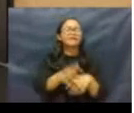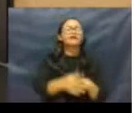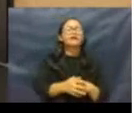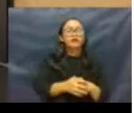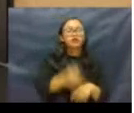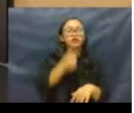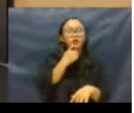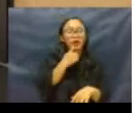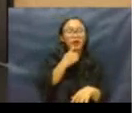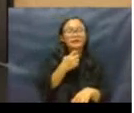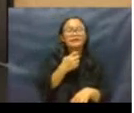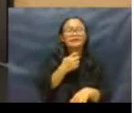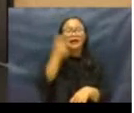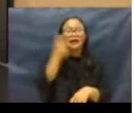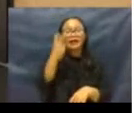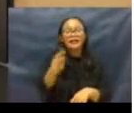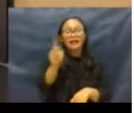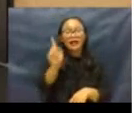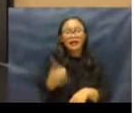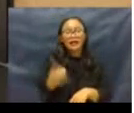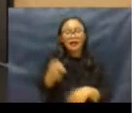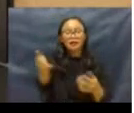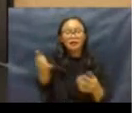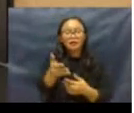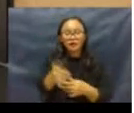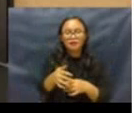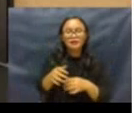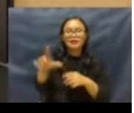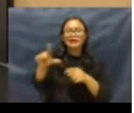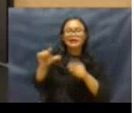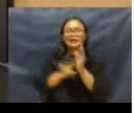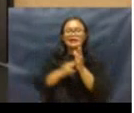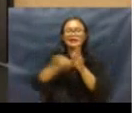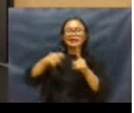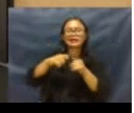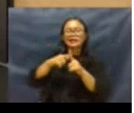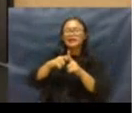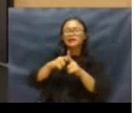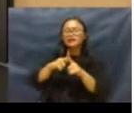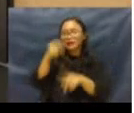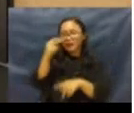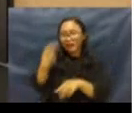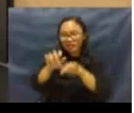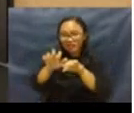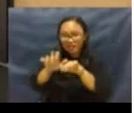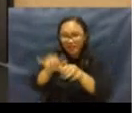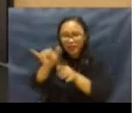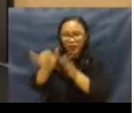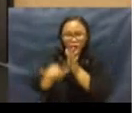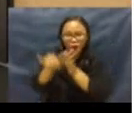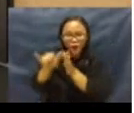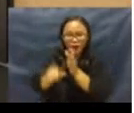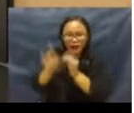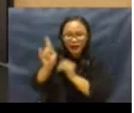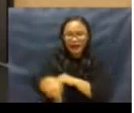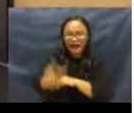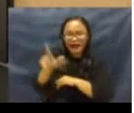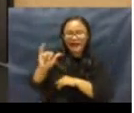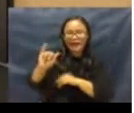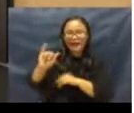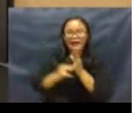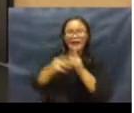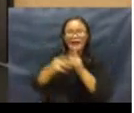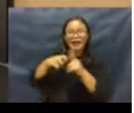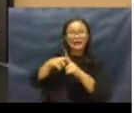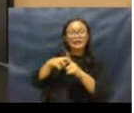dan Ibu perhatikan dulu, ada sebuah tautan yang ada di kolom chat YouTube yang sedang Bapak Ibu saksikan